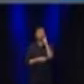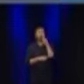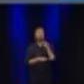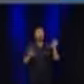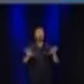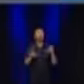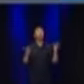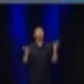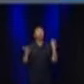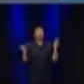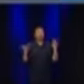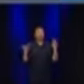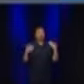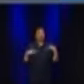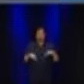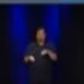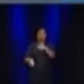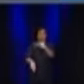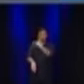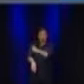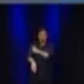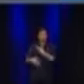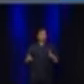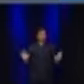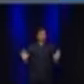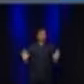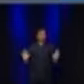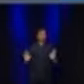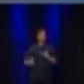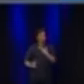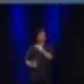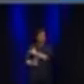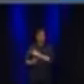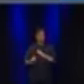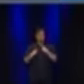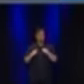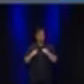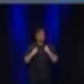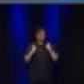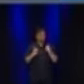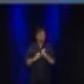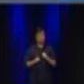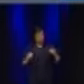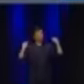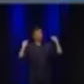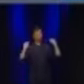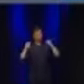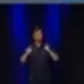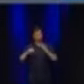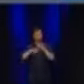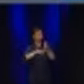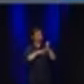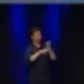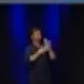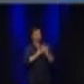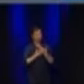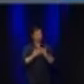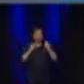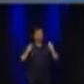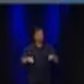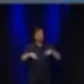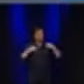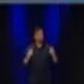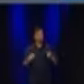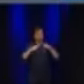poser, si on veut maintenir nos libertés, si on veut rentrer à l'école de façon normale, le plus normale possible, à l'automne,